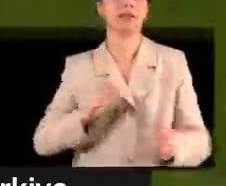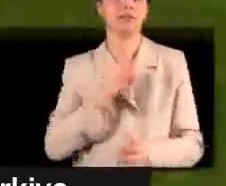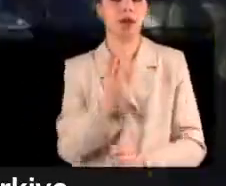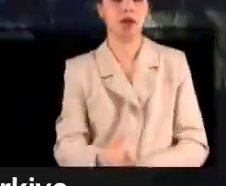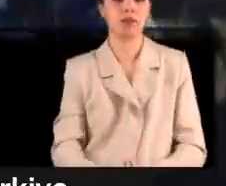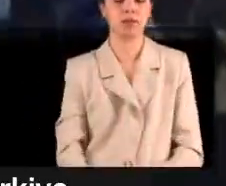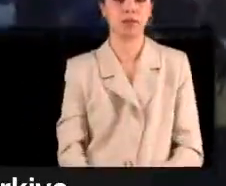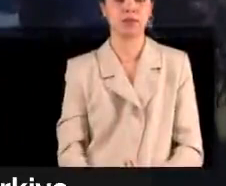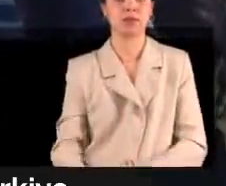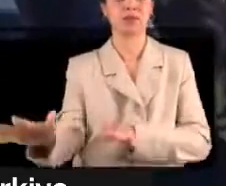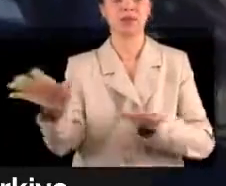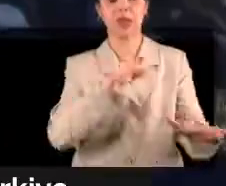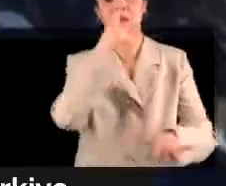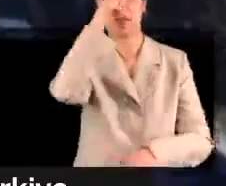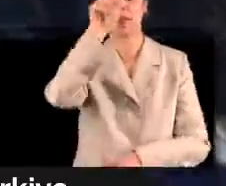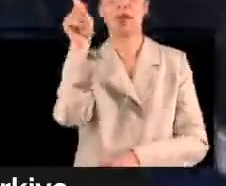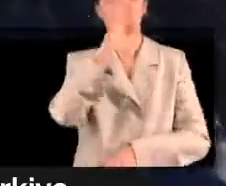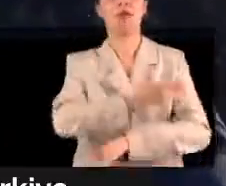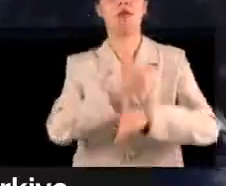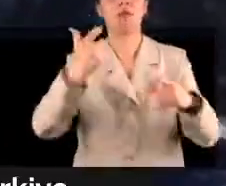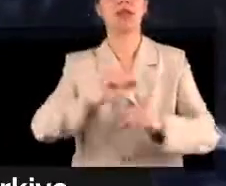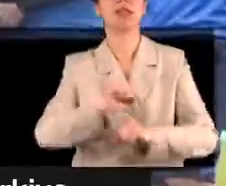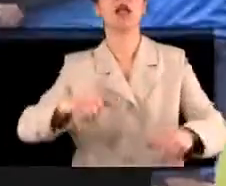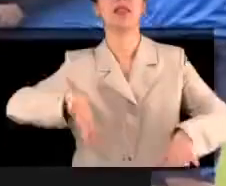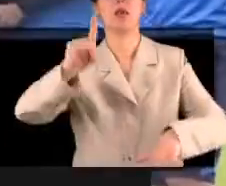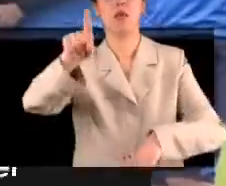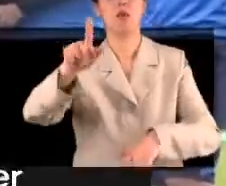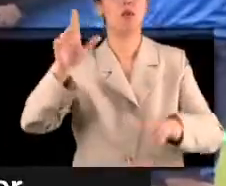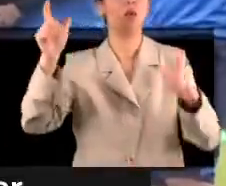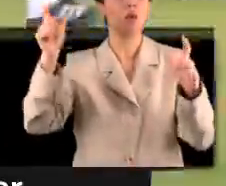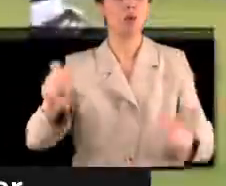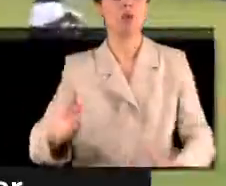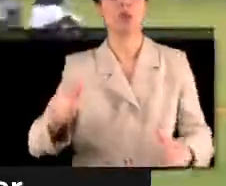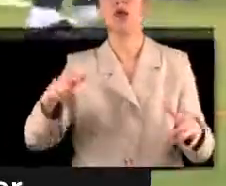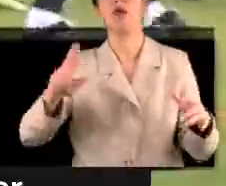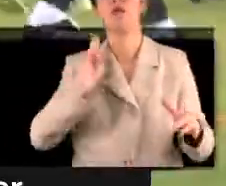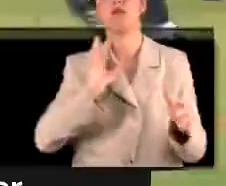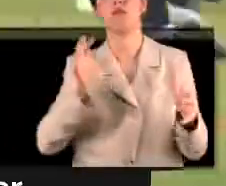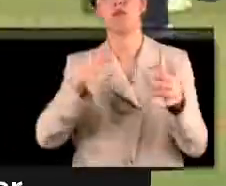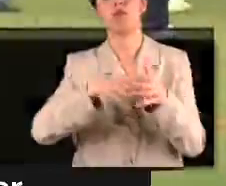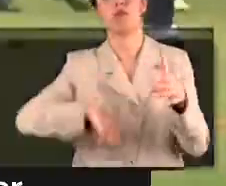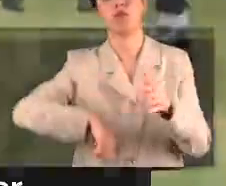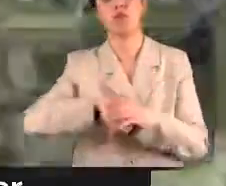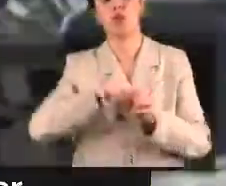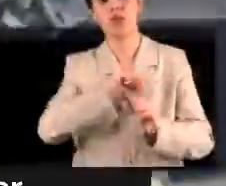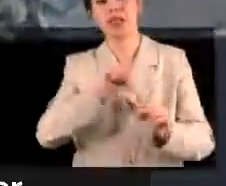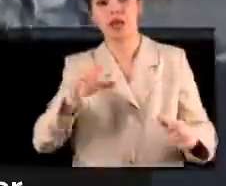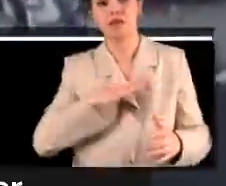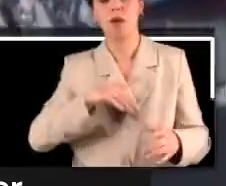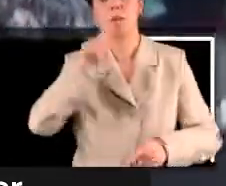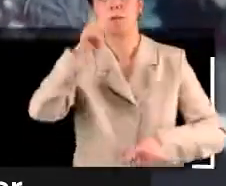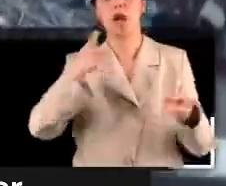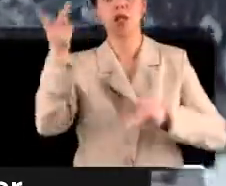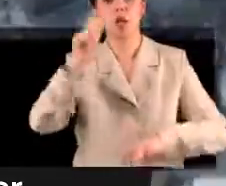topağlarda. Deprem yalnız 10 ili vurmadı. Bölgenin futbol kulüplerinde de ağır kayıplar yaşandı. Futbolcularını